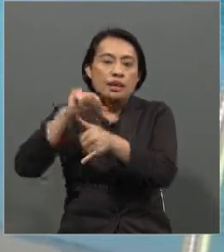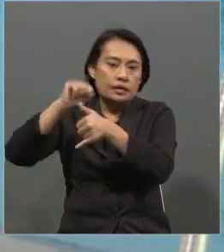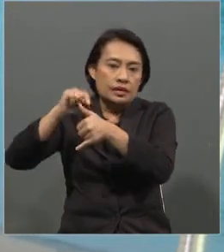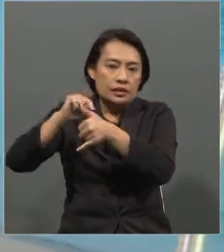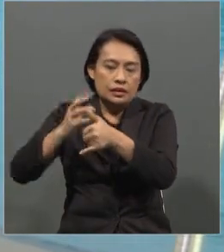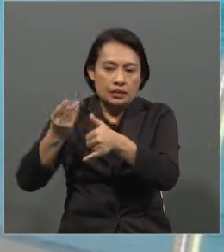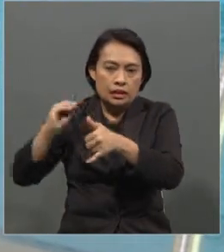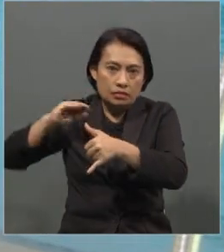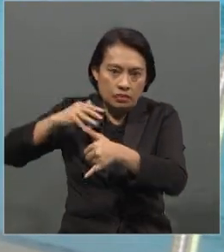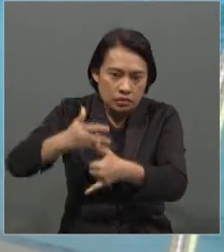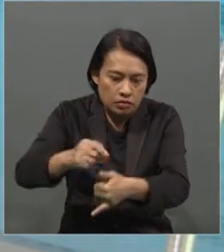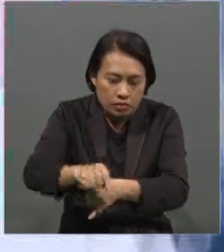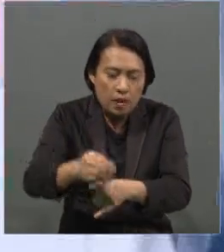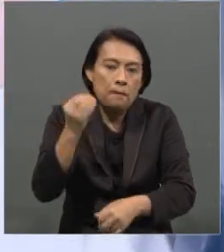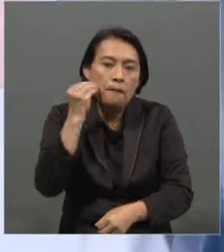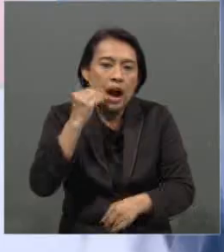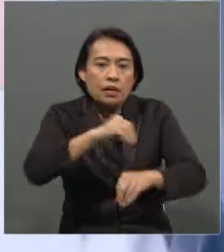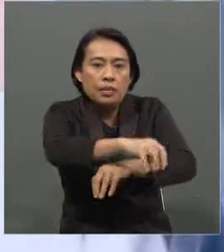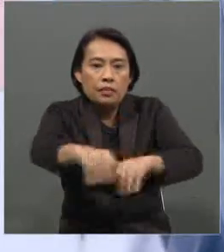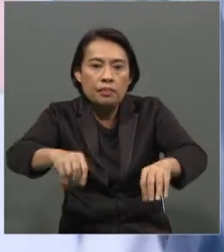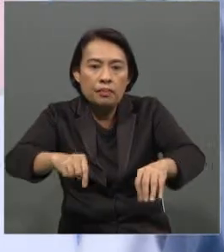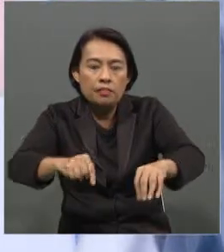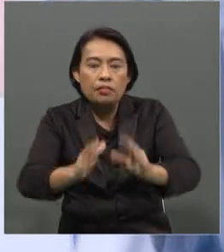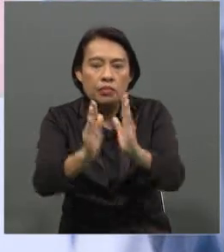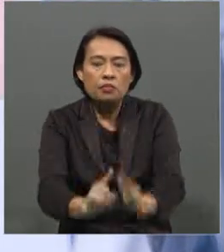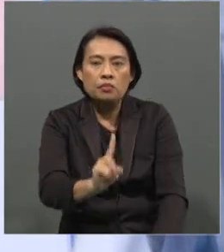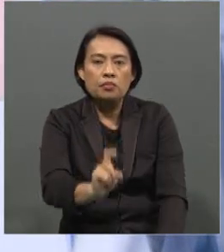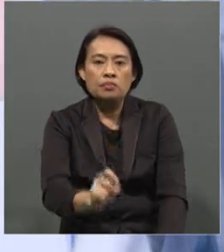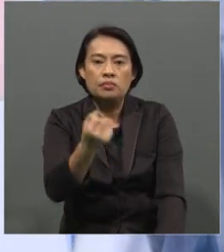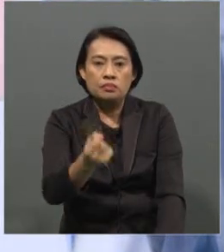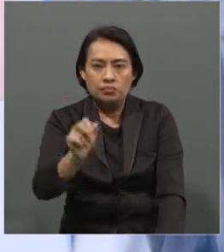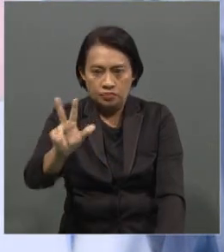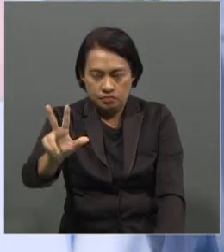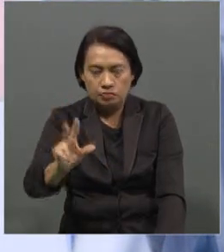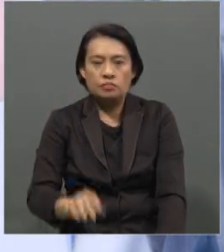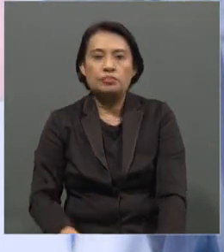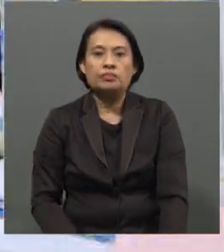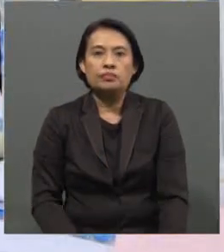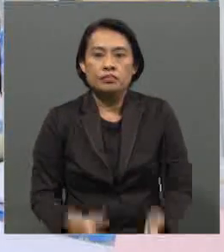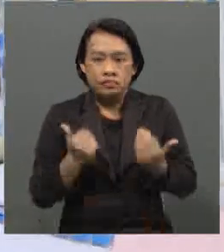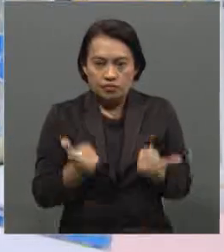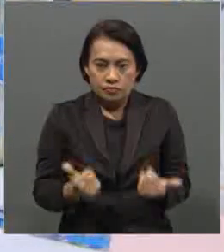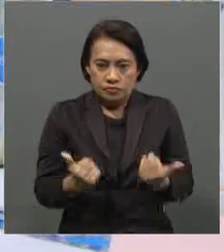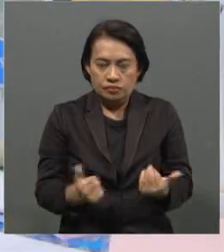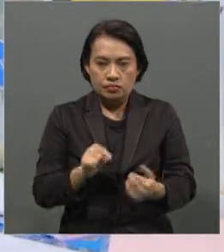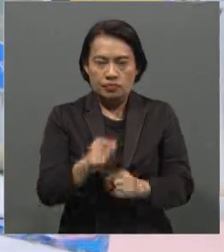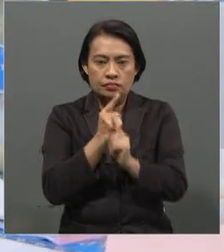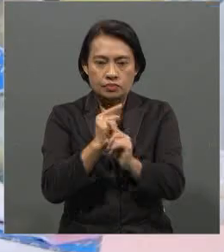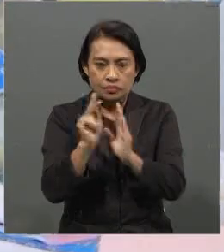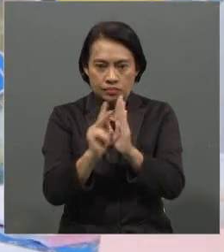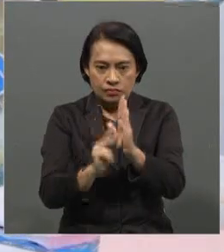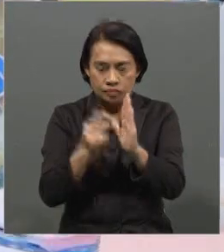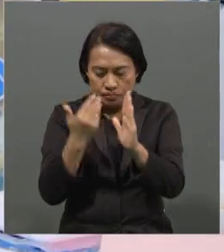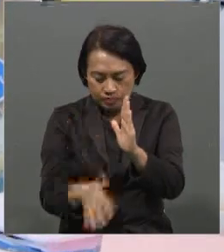ดินถล่มลงมาทับบ้านพักอาศัยด้านล่างแล้วมีผู้เสียชีวิตถึง 13คนนะยืนยันว่าตอนนี้ได้ดำเนินการตามกฎหมายเรียบร้อย